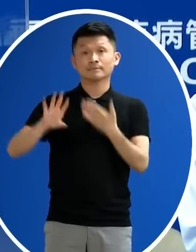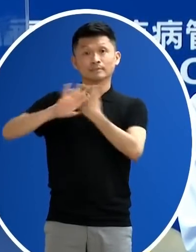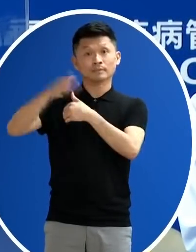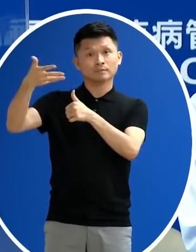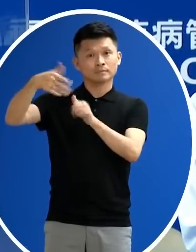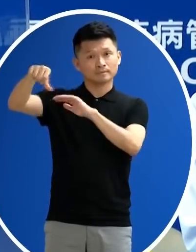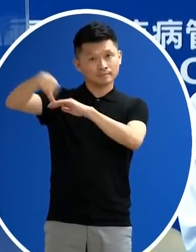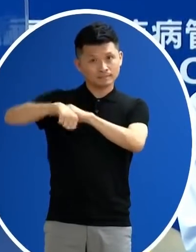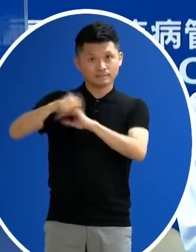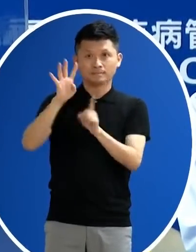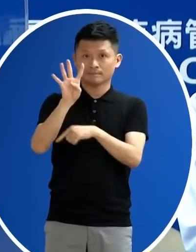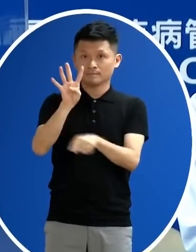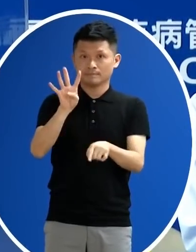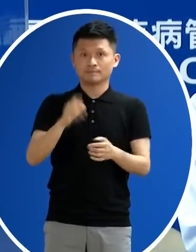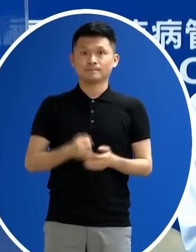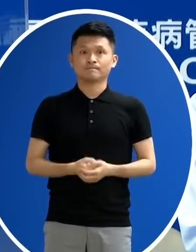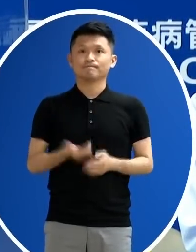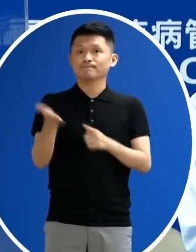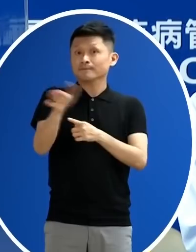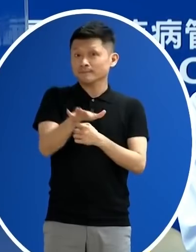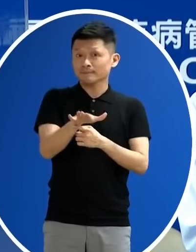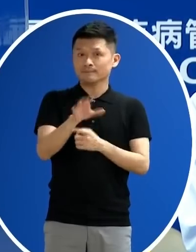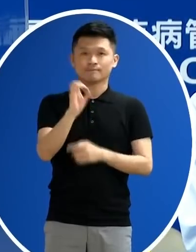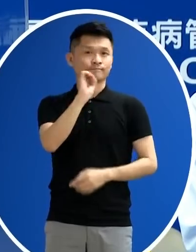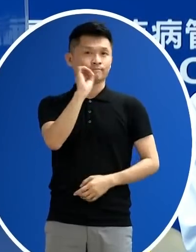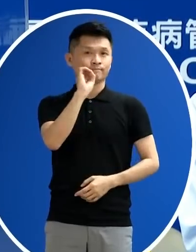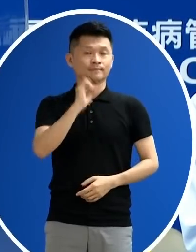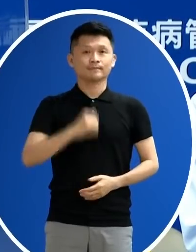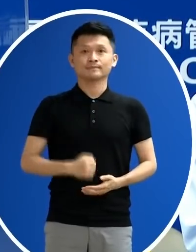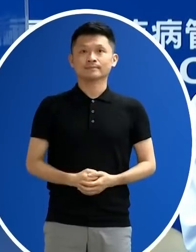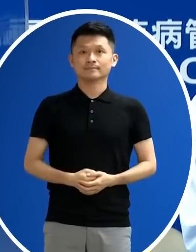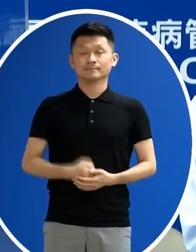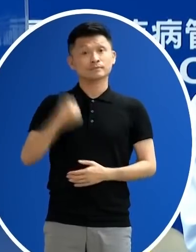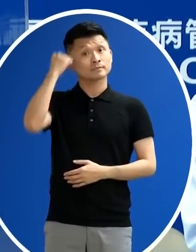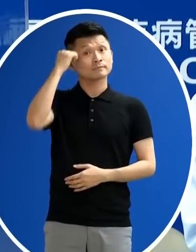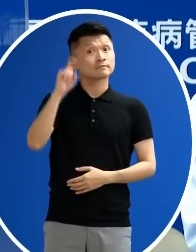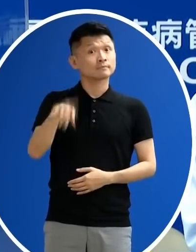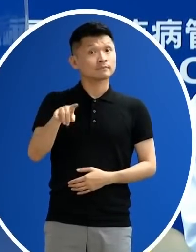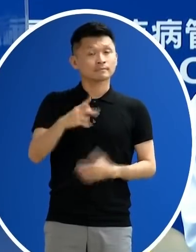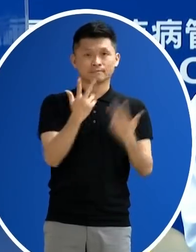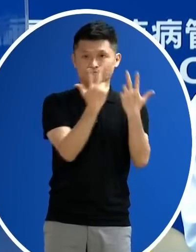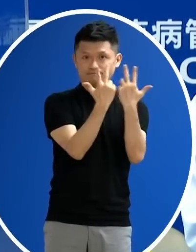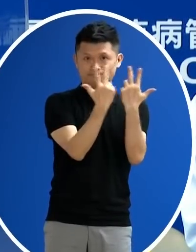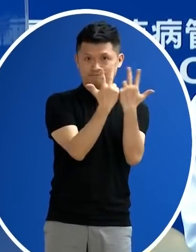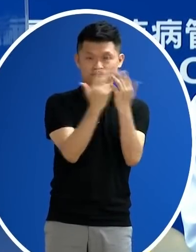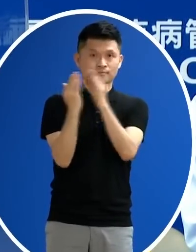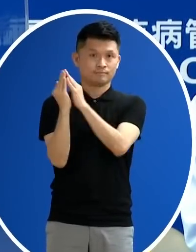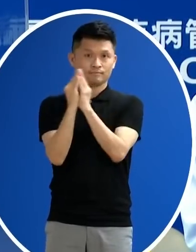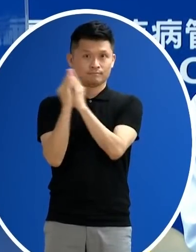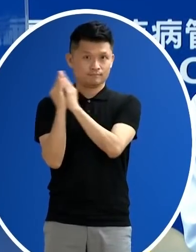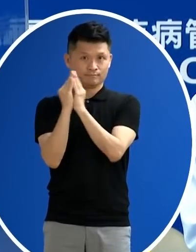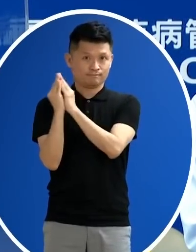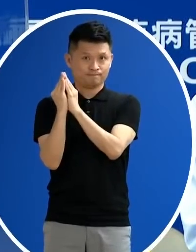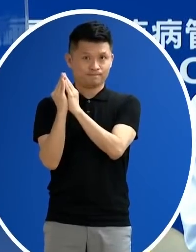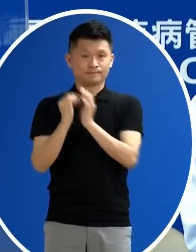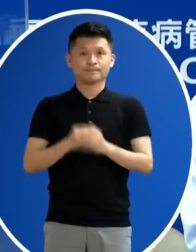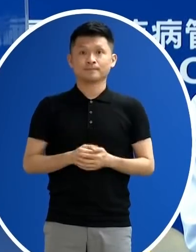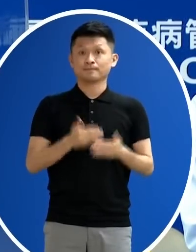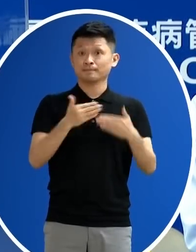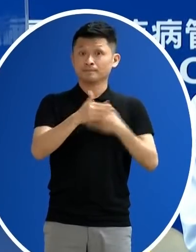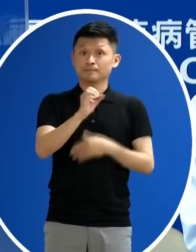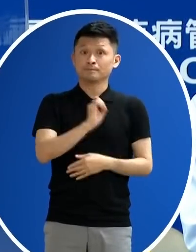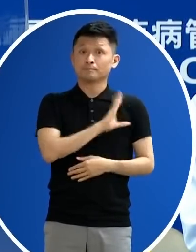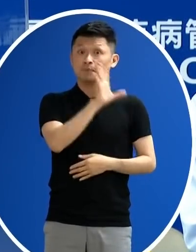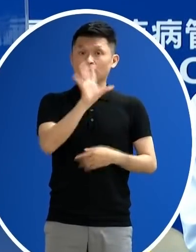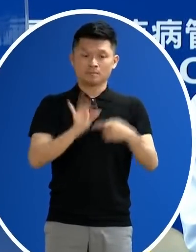境外移入有4例，那没有死亡的个案。那居住的县是新北市跟桃园市，那解隔情